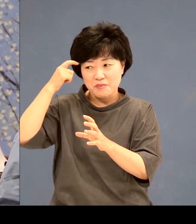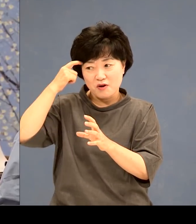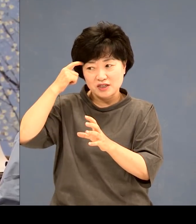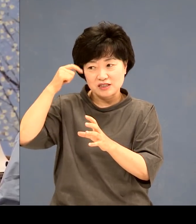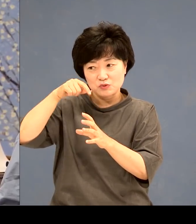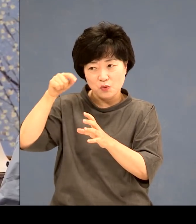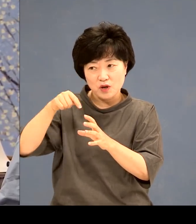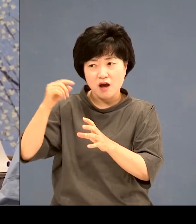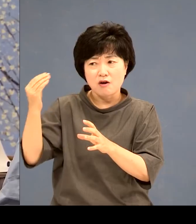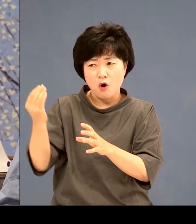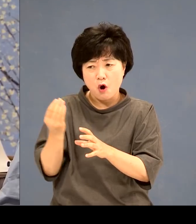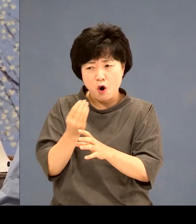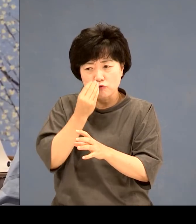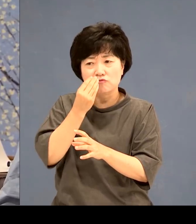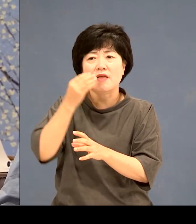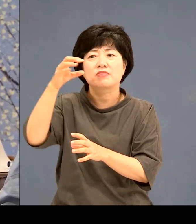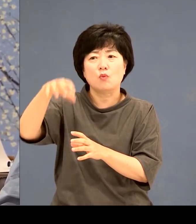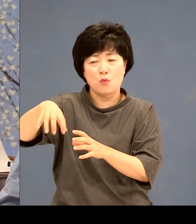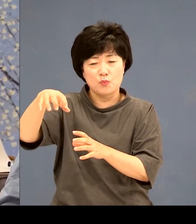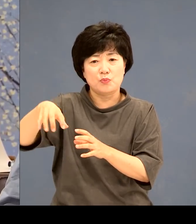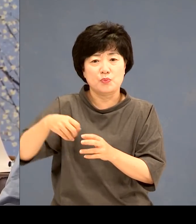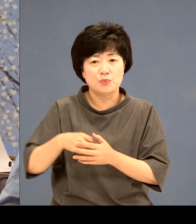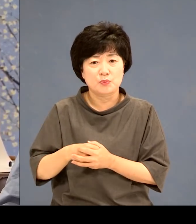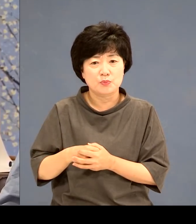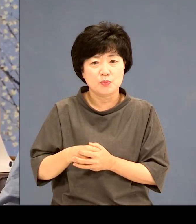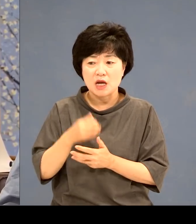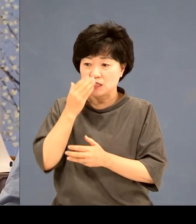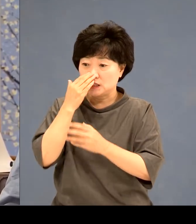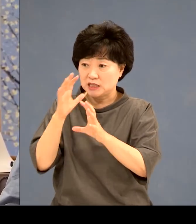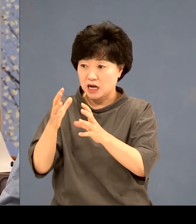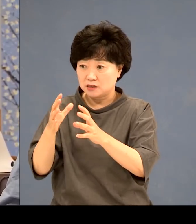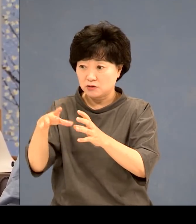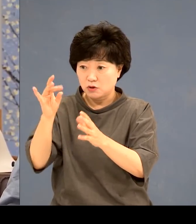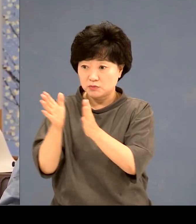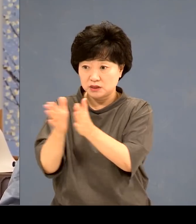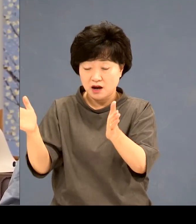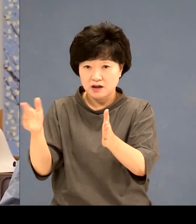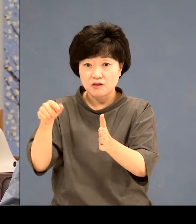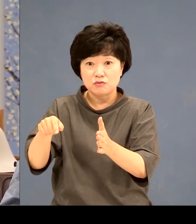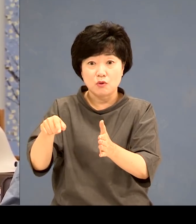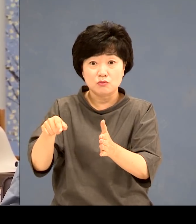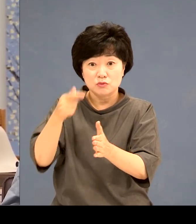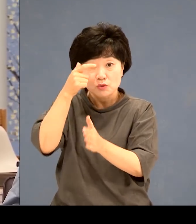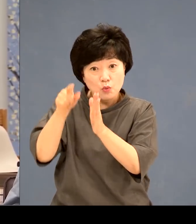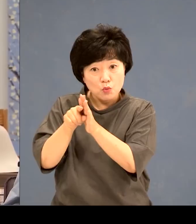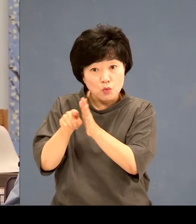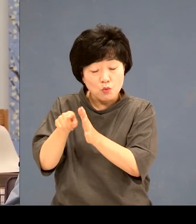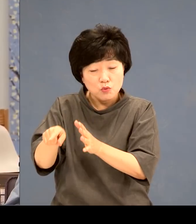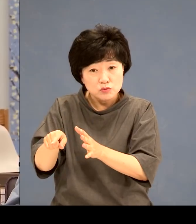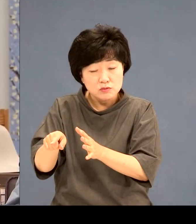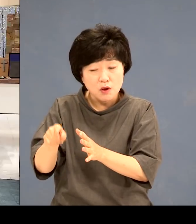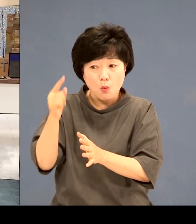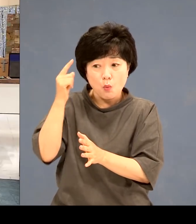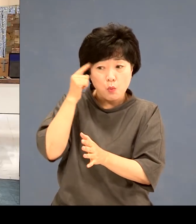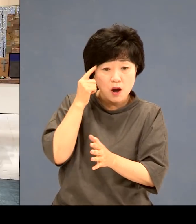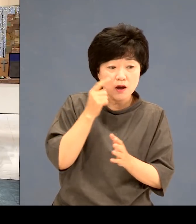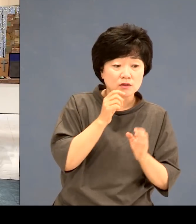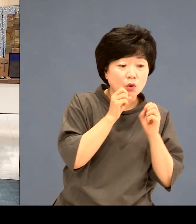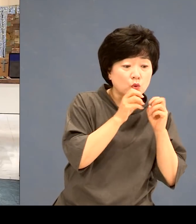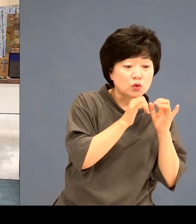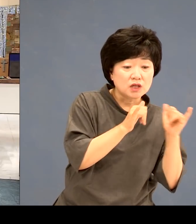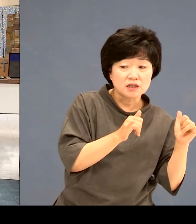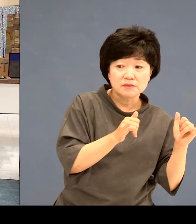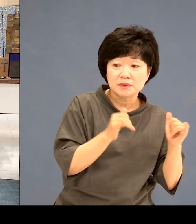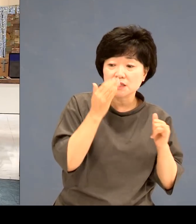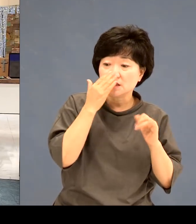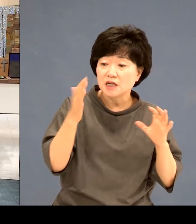이스라엘이라 그러면 제 머릿속에선 이제 성지구 이렇게 거기서부터 시작됐다 막 이렇게 생각을 하고 있는데 네. 굳이